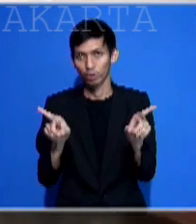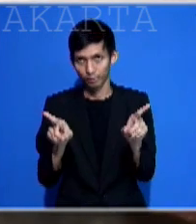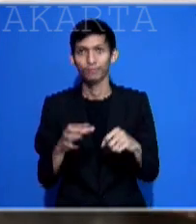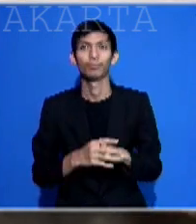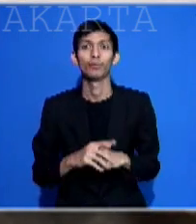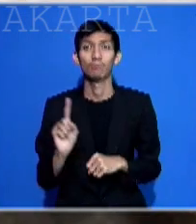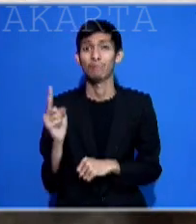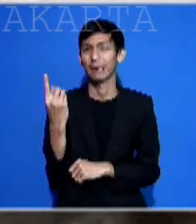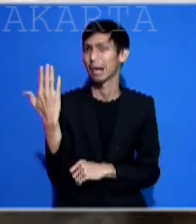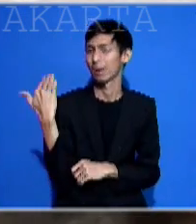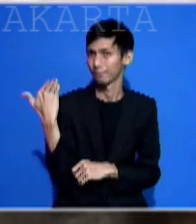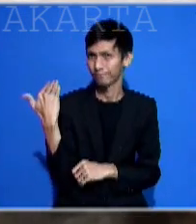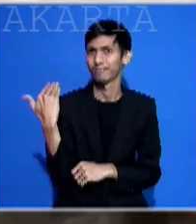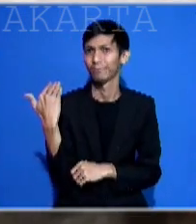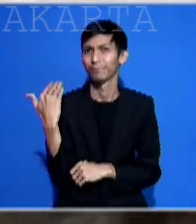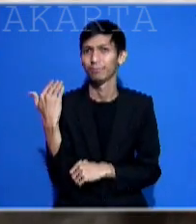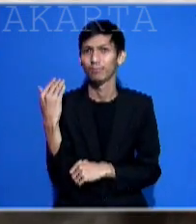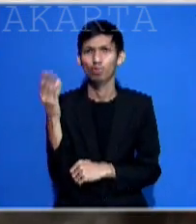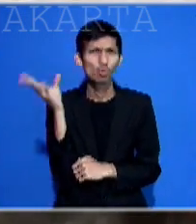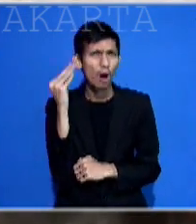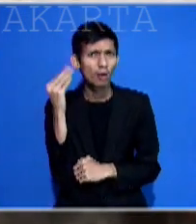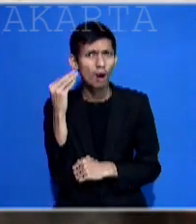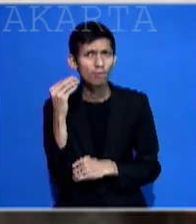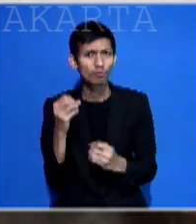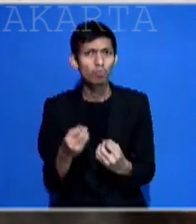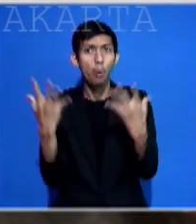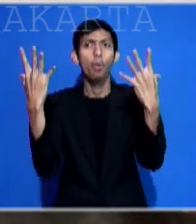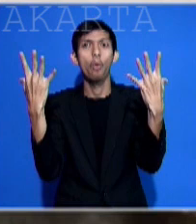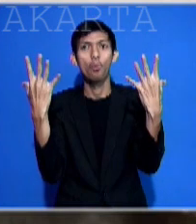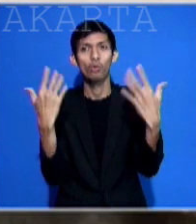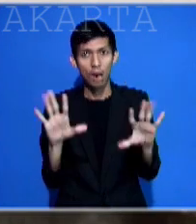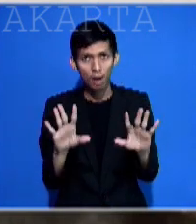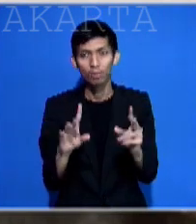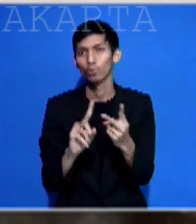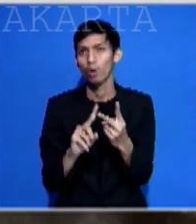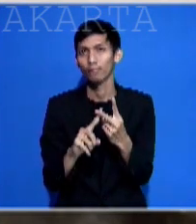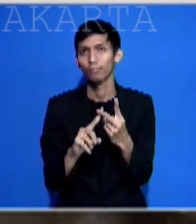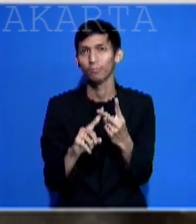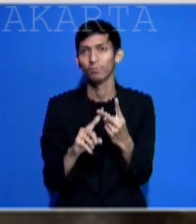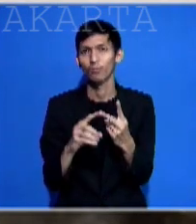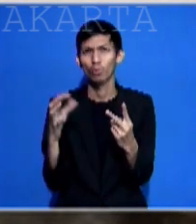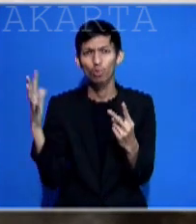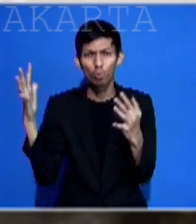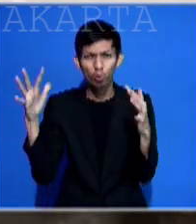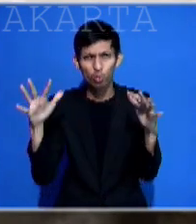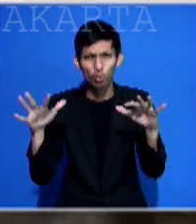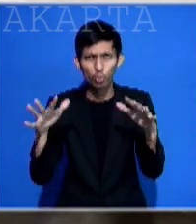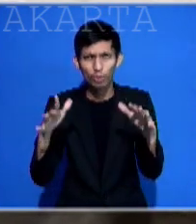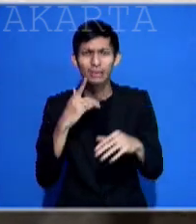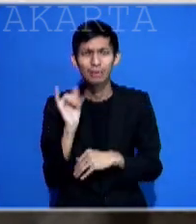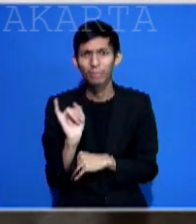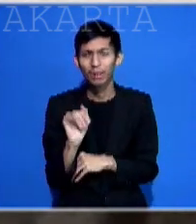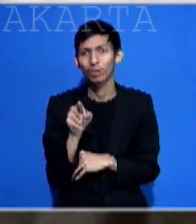itu cuman terdengar ledakan keluar gitu pertama. Terus keduanya kotok-kotok-kotok-kotok gitu. Terus